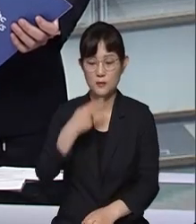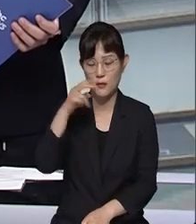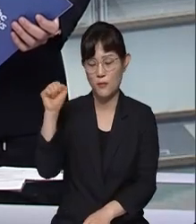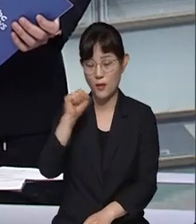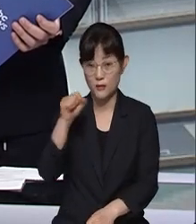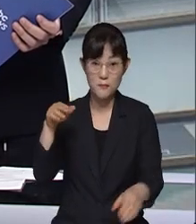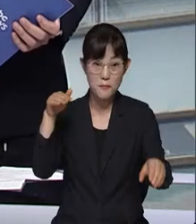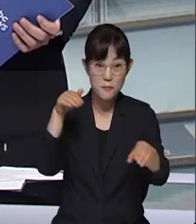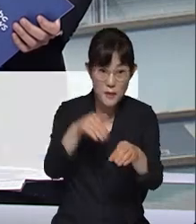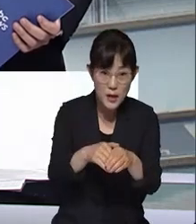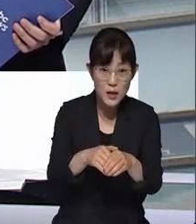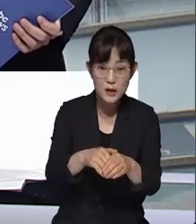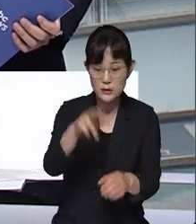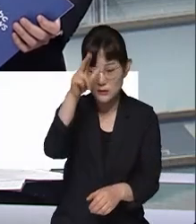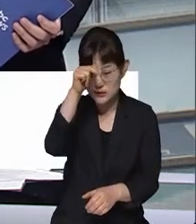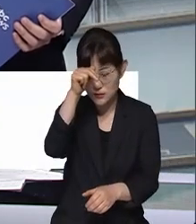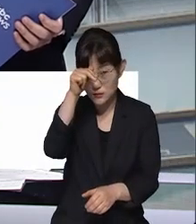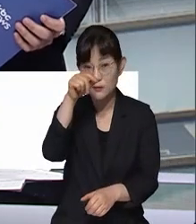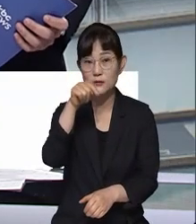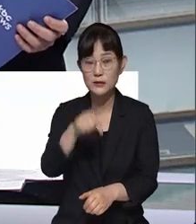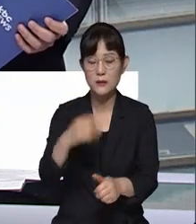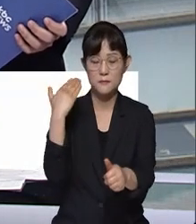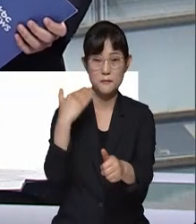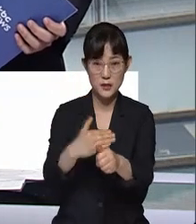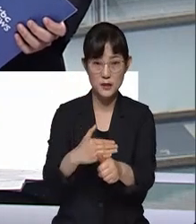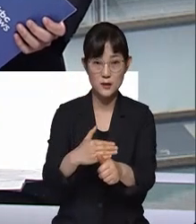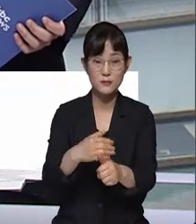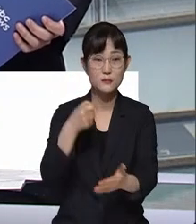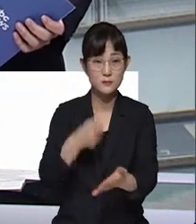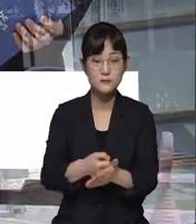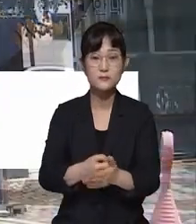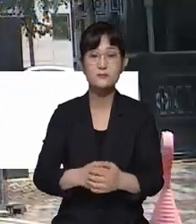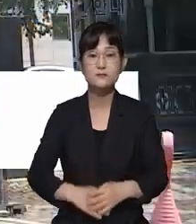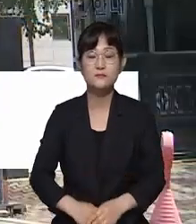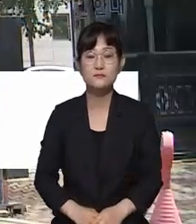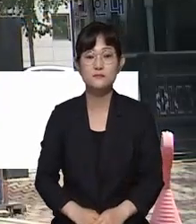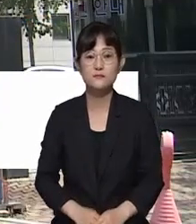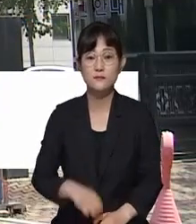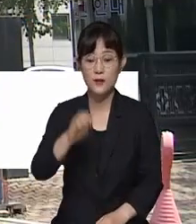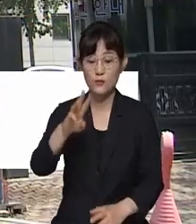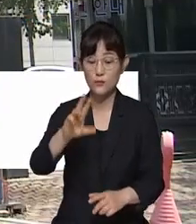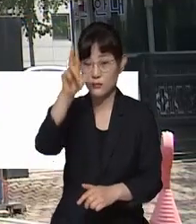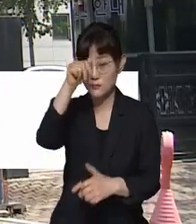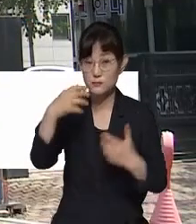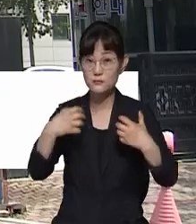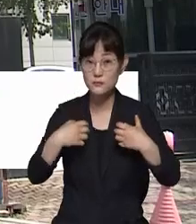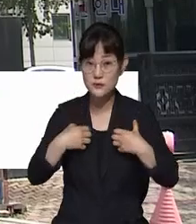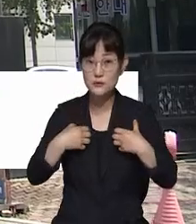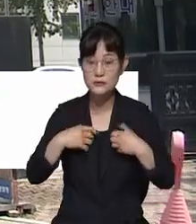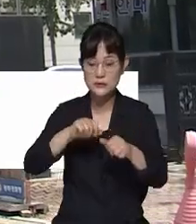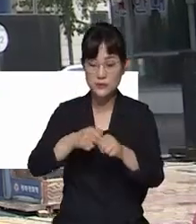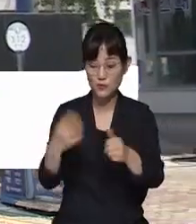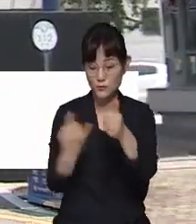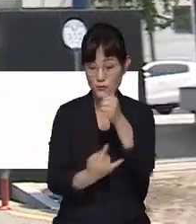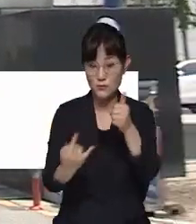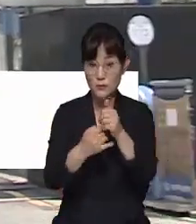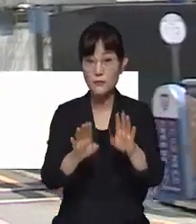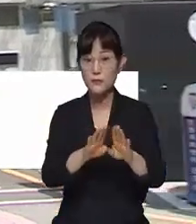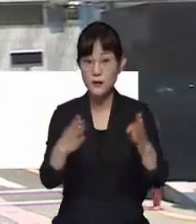음주운전하다 교통사고를 낸 현직 경찰관들에게 해임 처분이 내려졌습니다. 광주경찰청은 징계위원회를